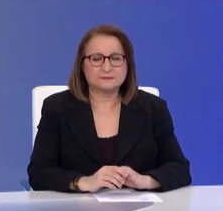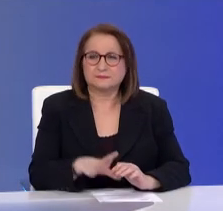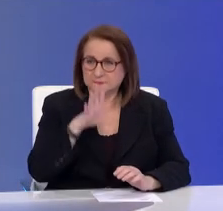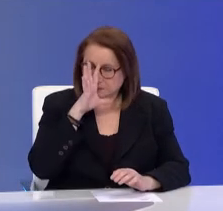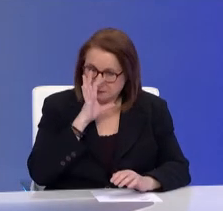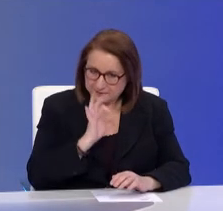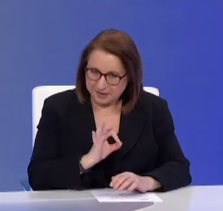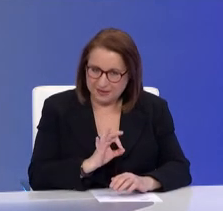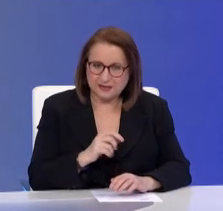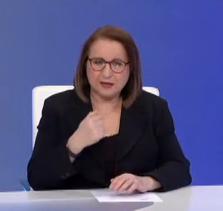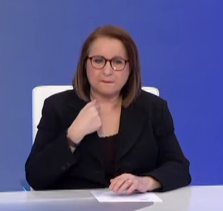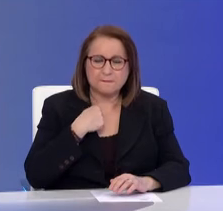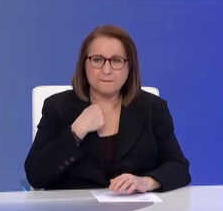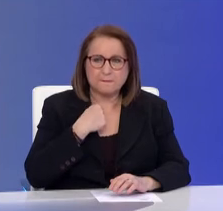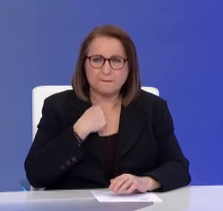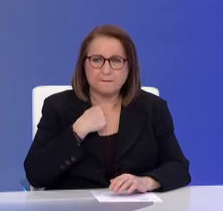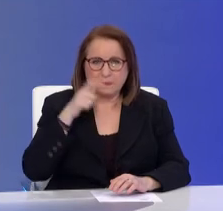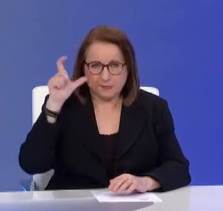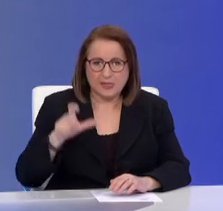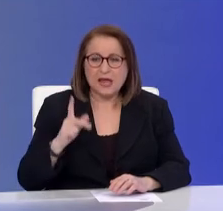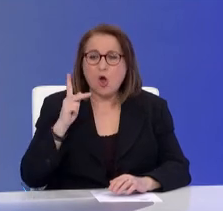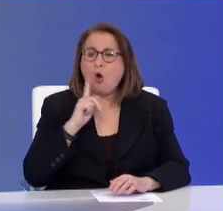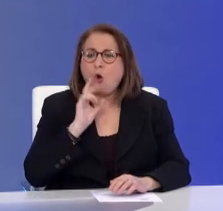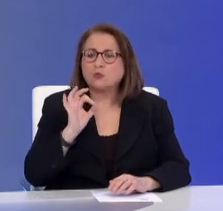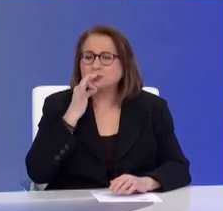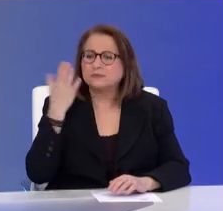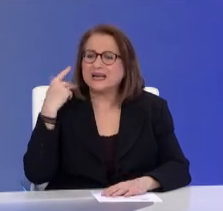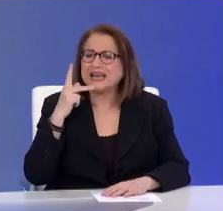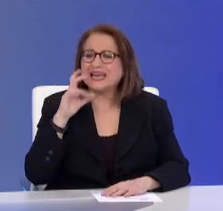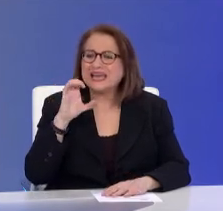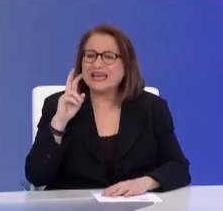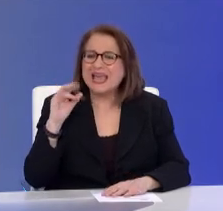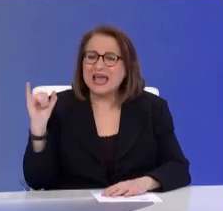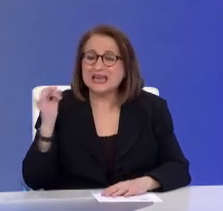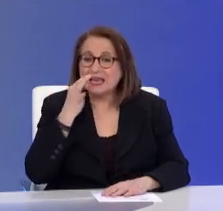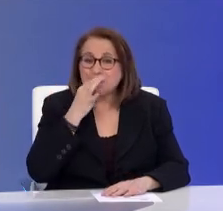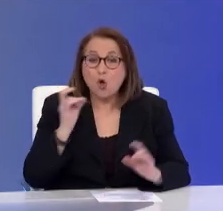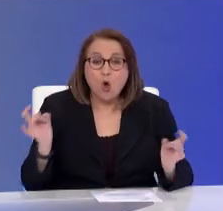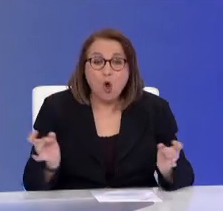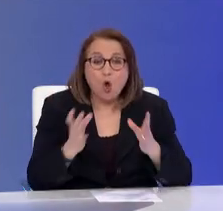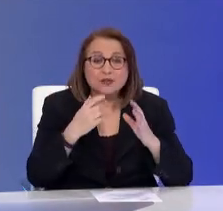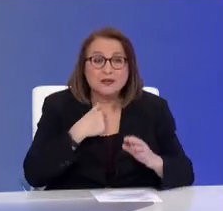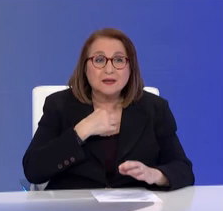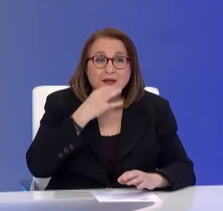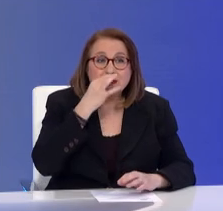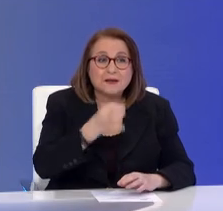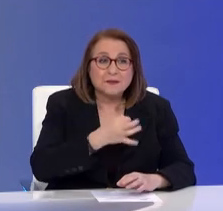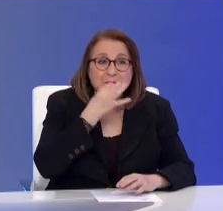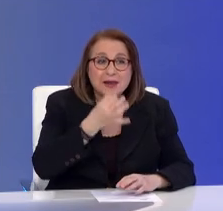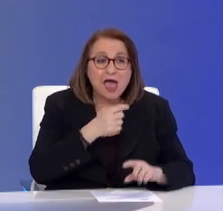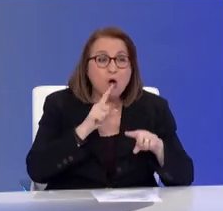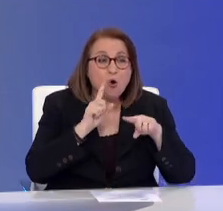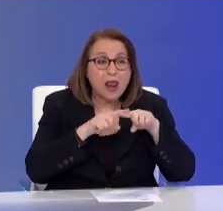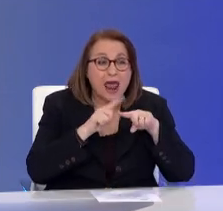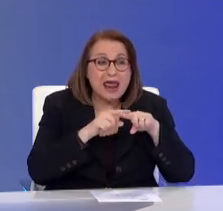πραγματικά, όπως είπε και ο Τζον Κέρι, όταν μιλάμε για τη χώρα, μιλάμε για τη